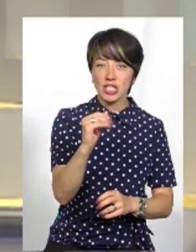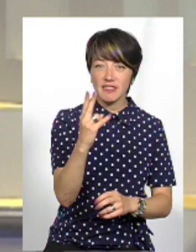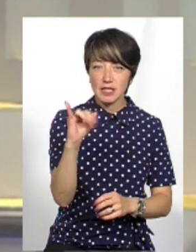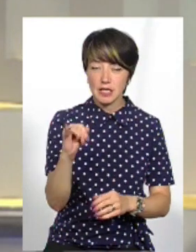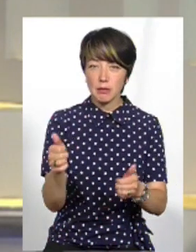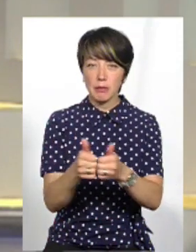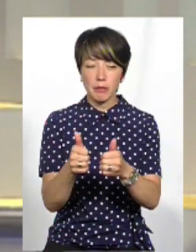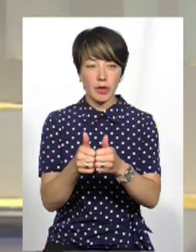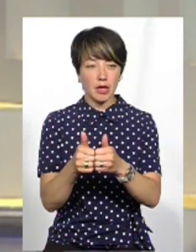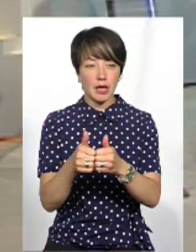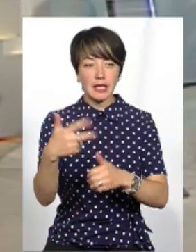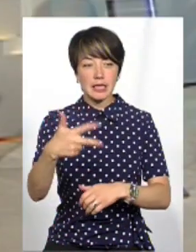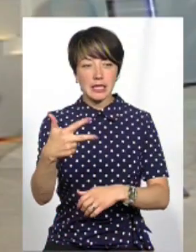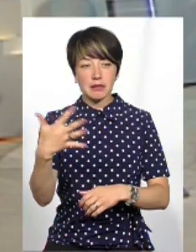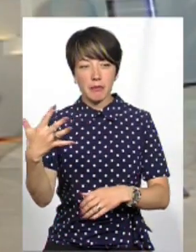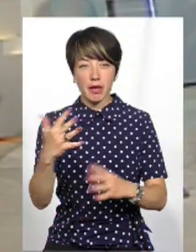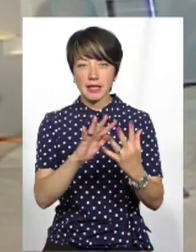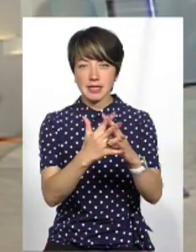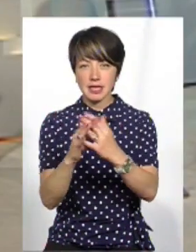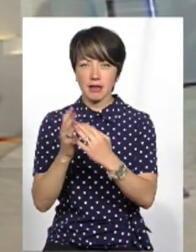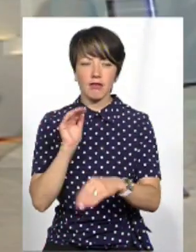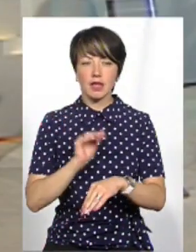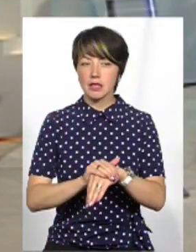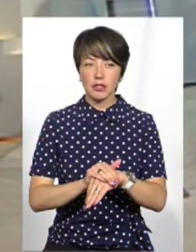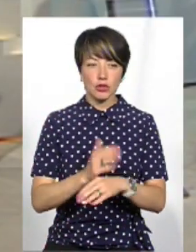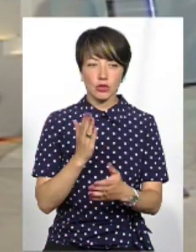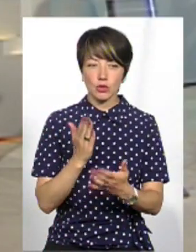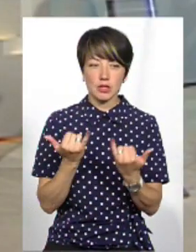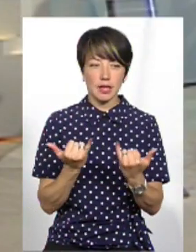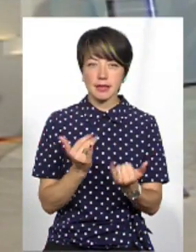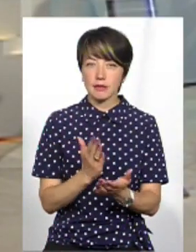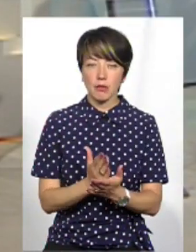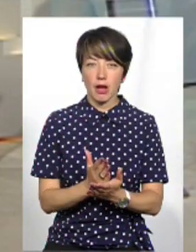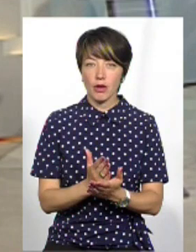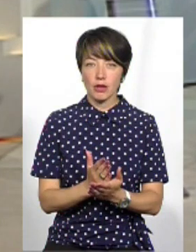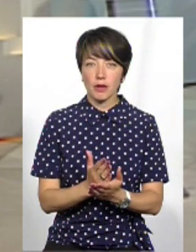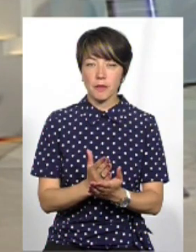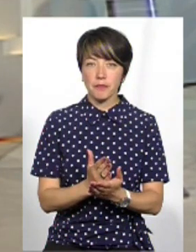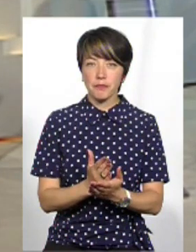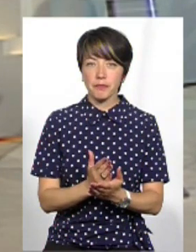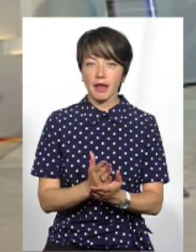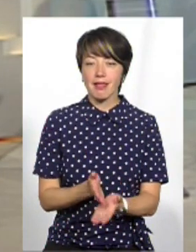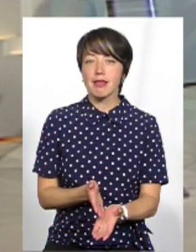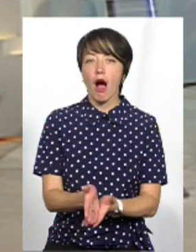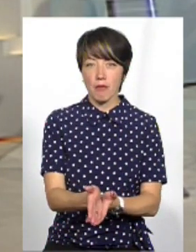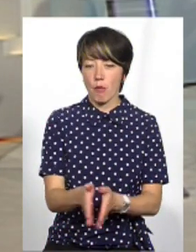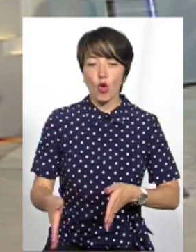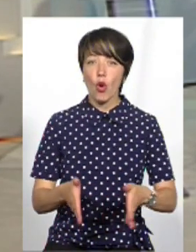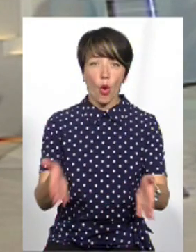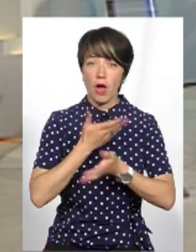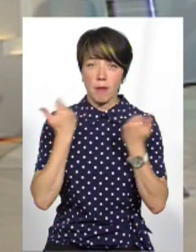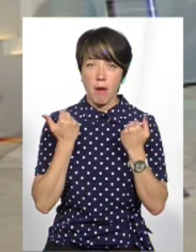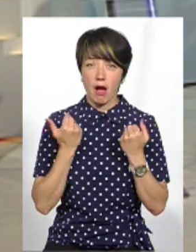це біля 35 сіл, які фактично мають зараз не те, що дорожнє сполучення, напрямок